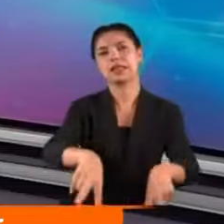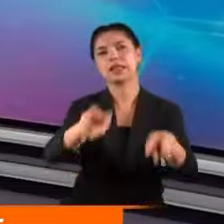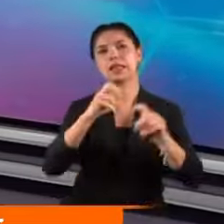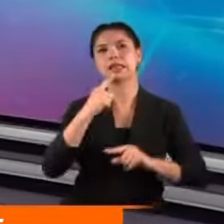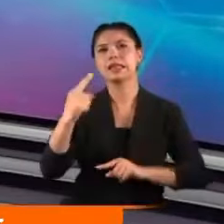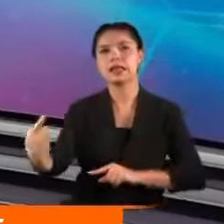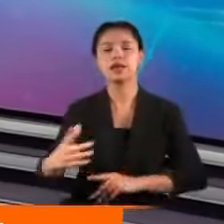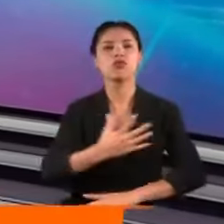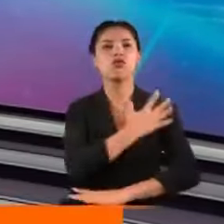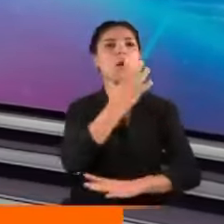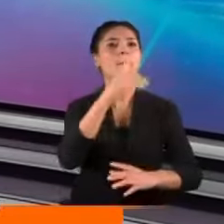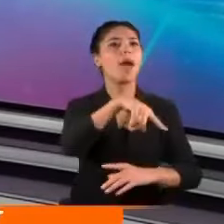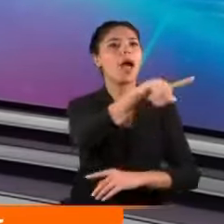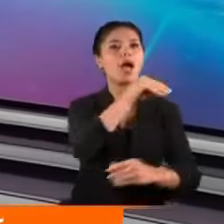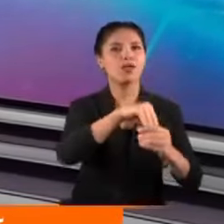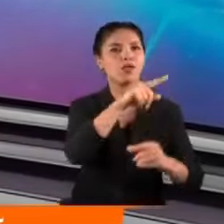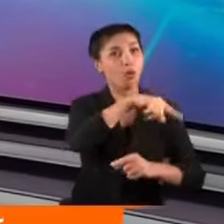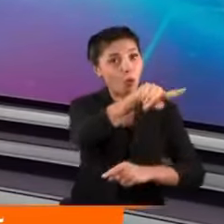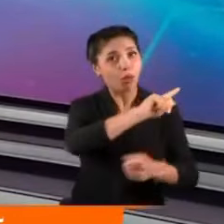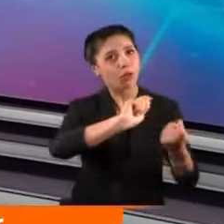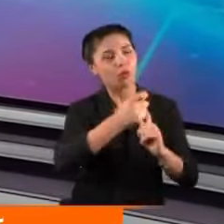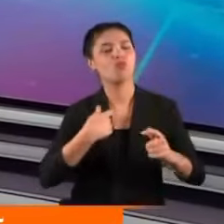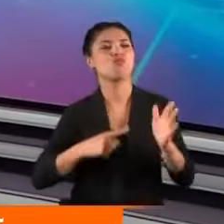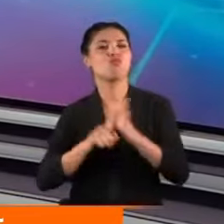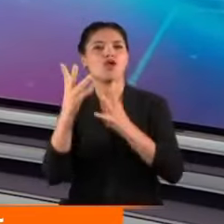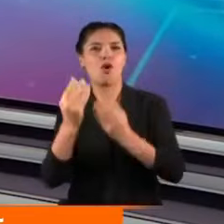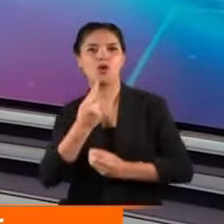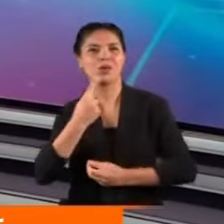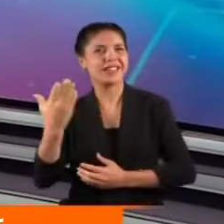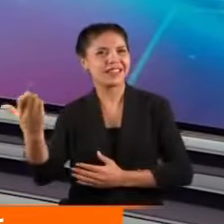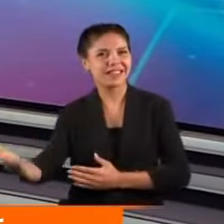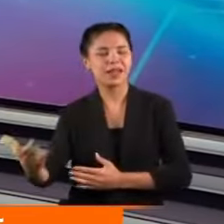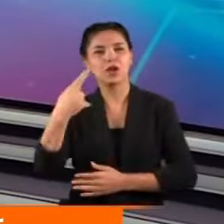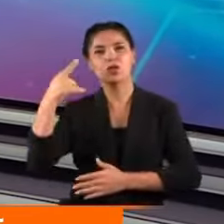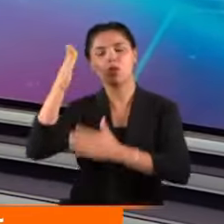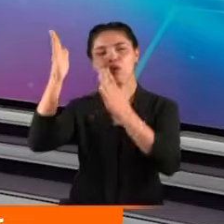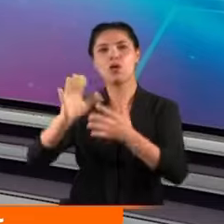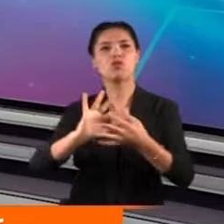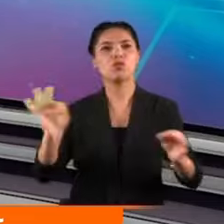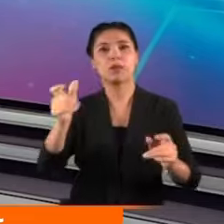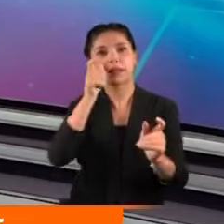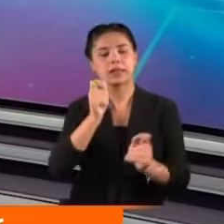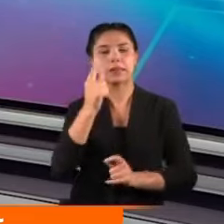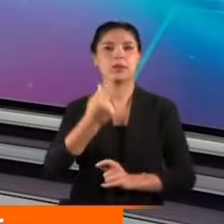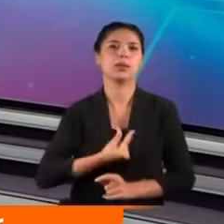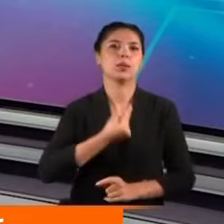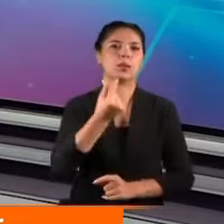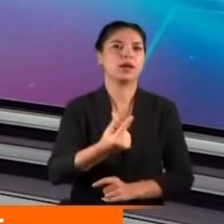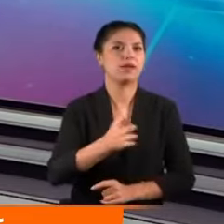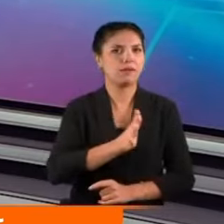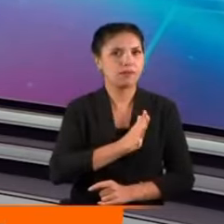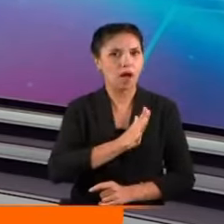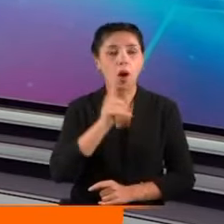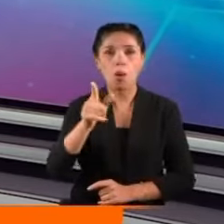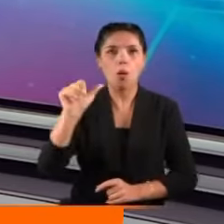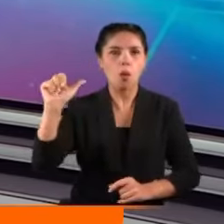diye seslendi. CHP içinse onları da dönüştürmeyi başardık ifadelerini kullandı. Erdoğan sözlerini dikkat çeken bir uyarıyla